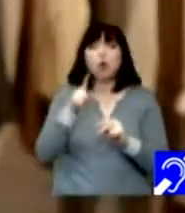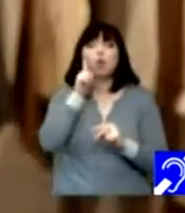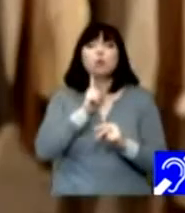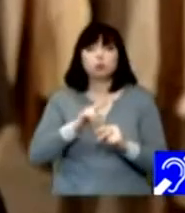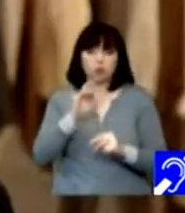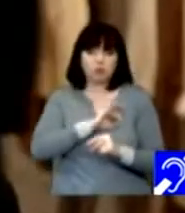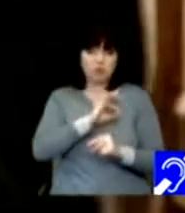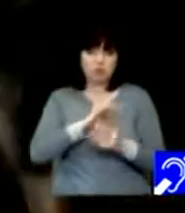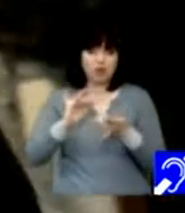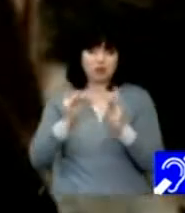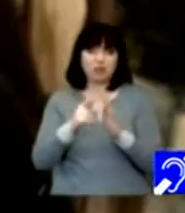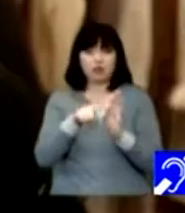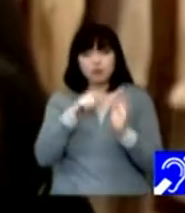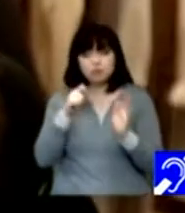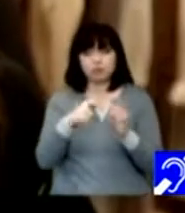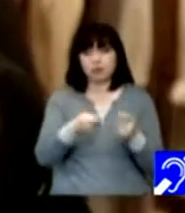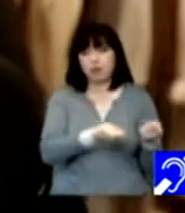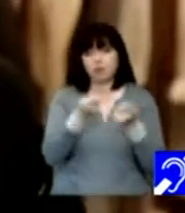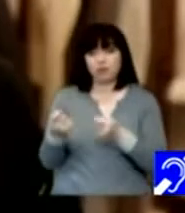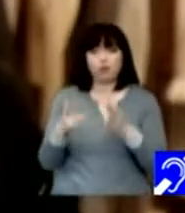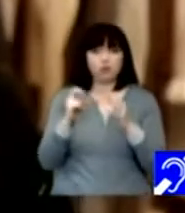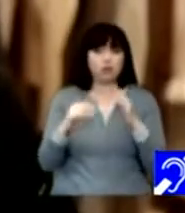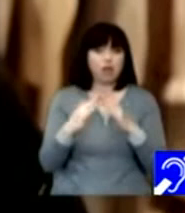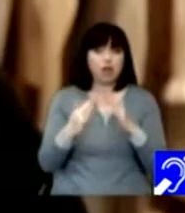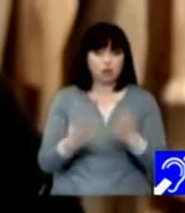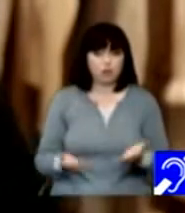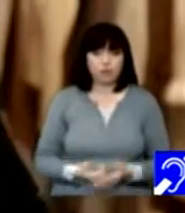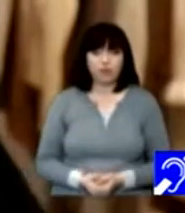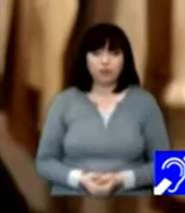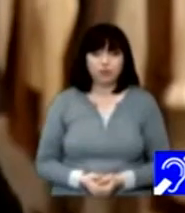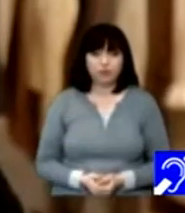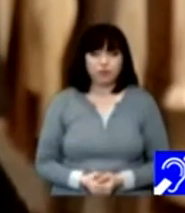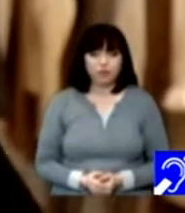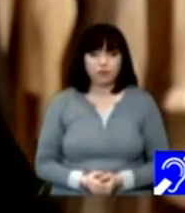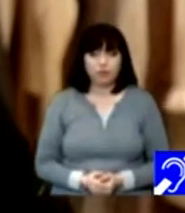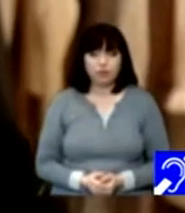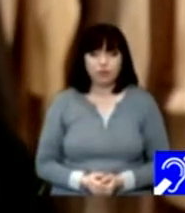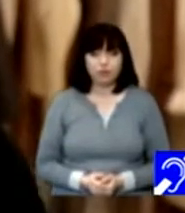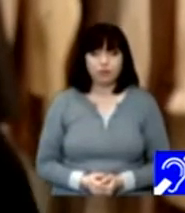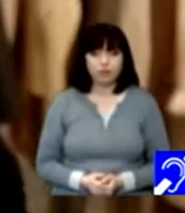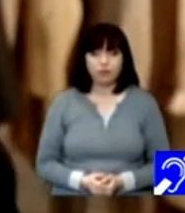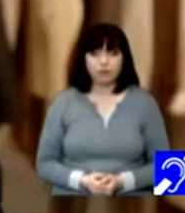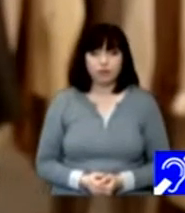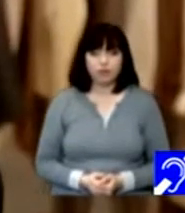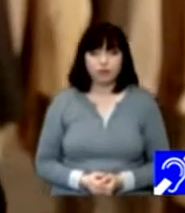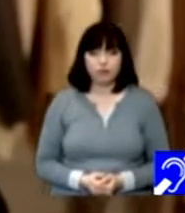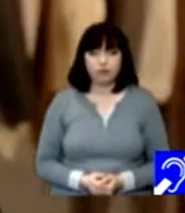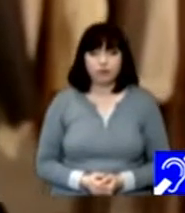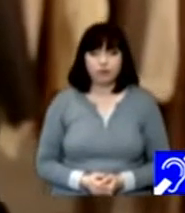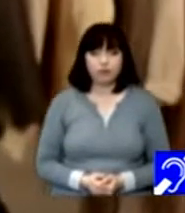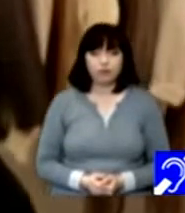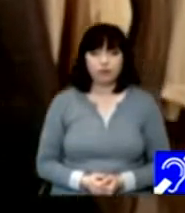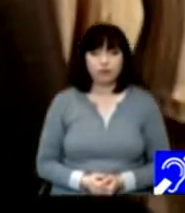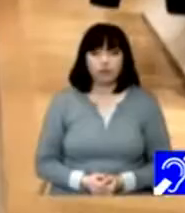Les photos, en général, prix des produits, on se rend compte de la matière. Après, une fois qu'on connaît ses tailles, etc., après, c'est vrai qu'il y a pas mal d'aides aussi hein, sur les